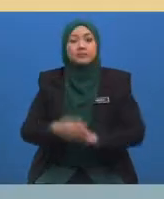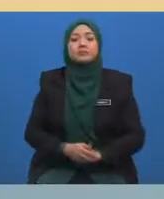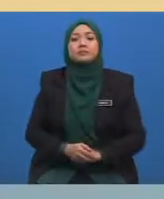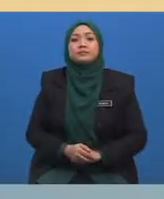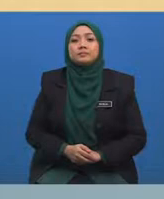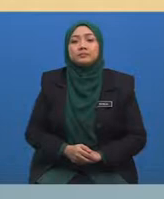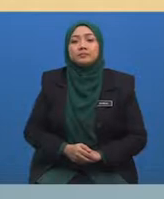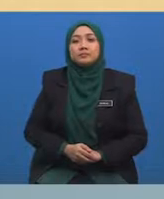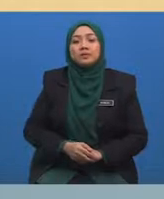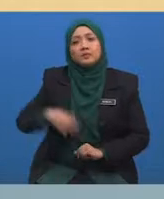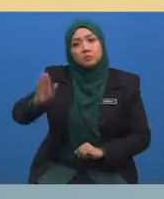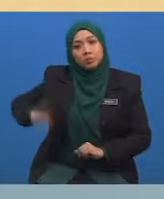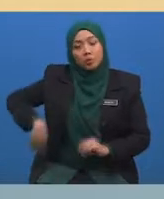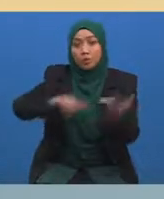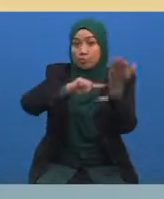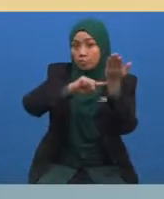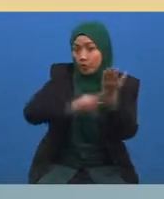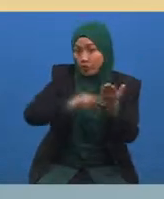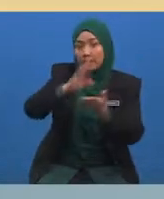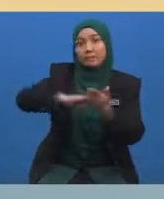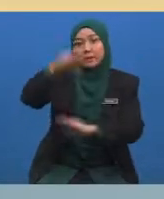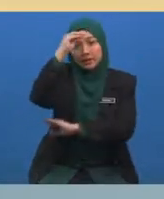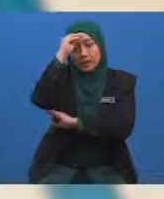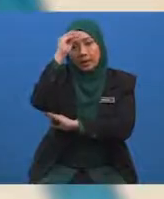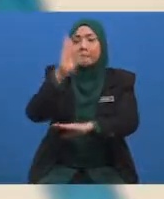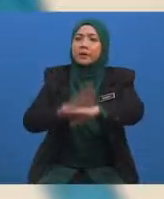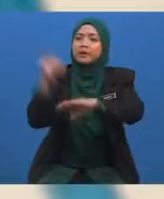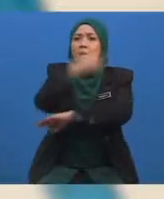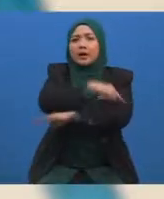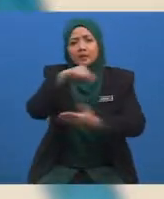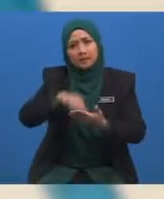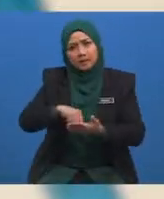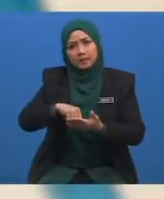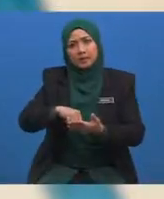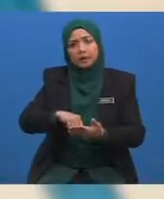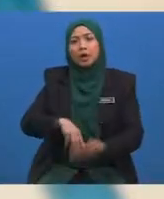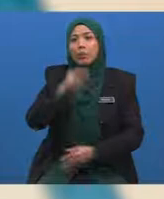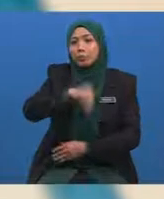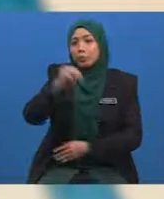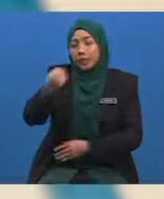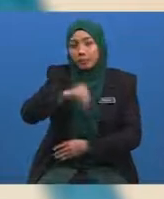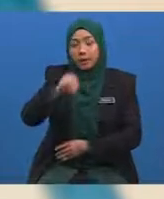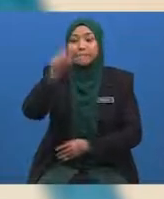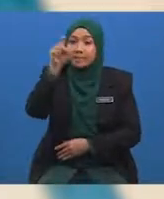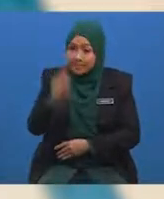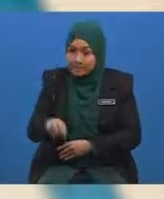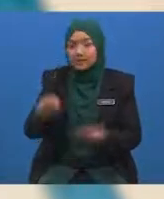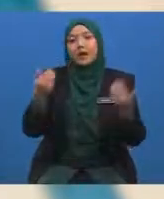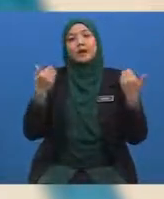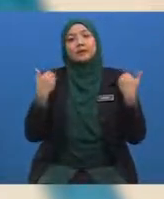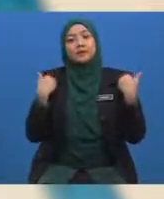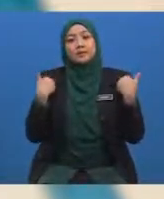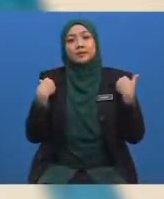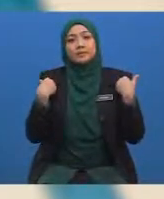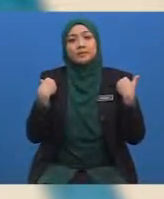Sebelum cikgu memulakan sesi pembelajaran, pastikan murid-murid bersedia